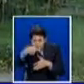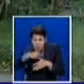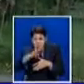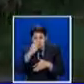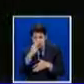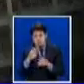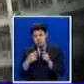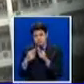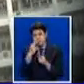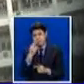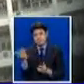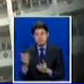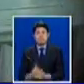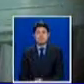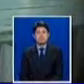ไป